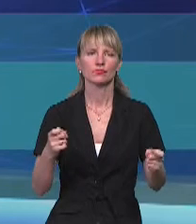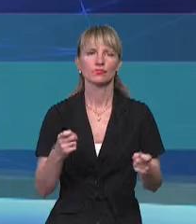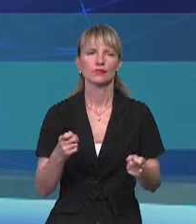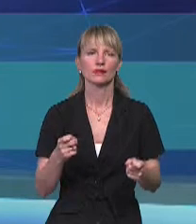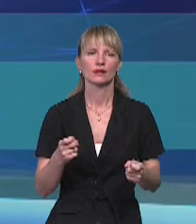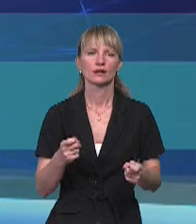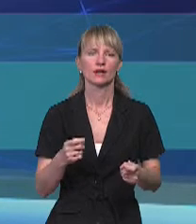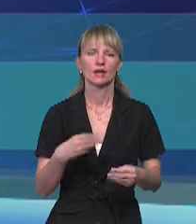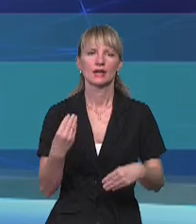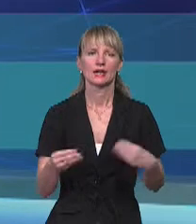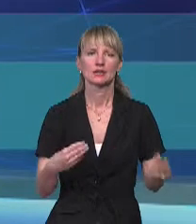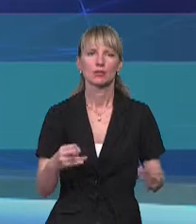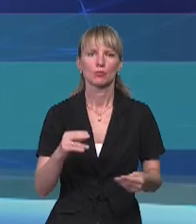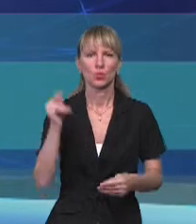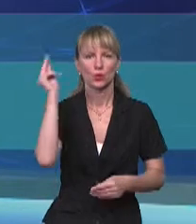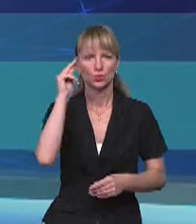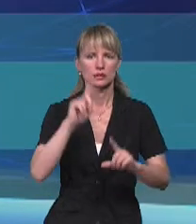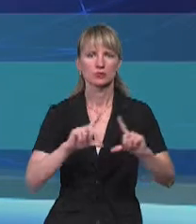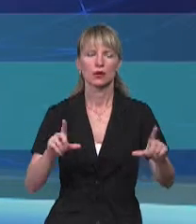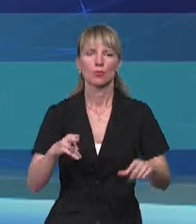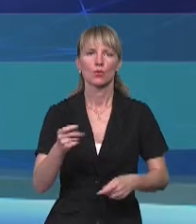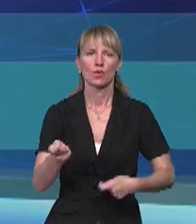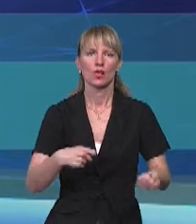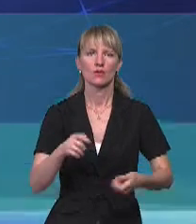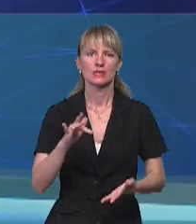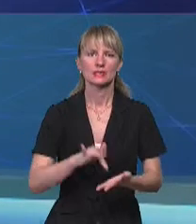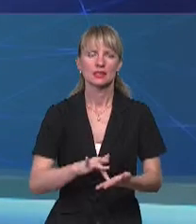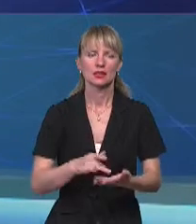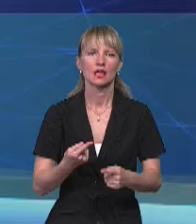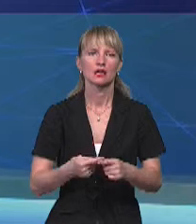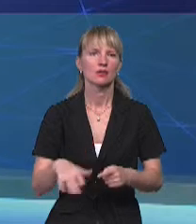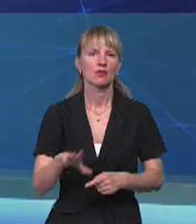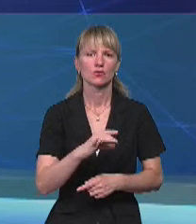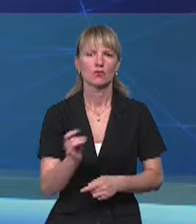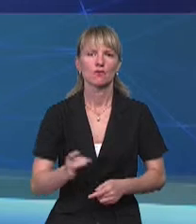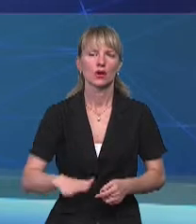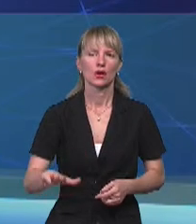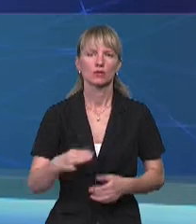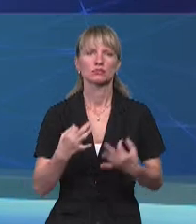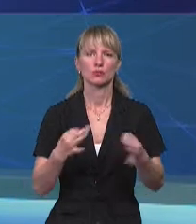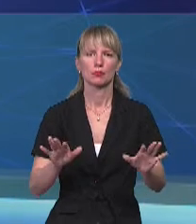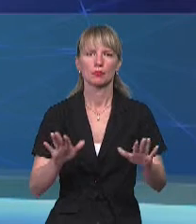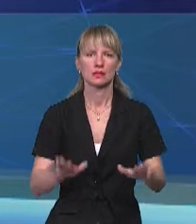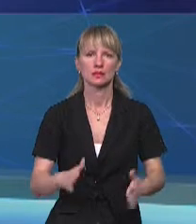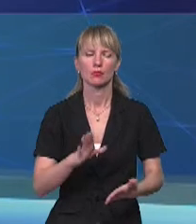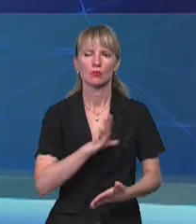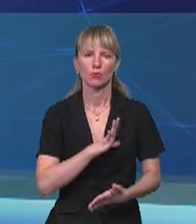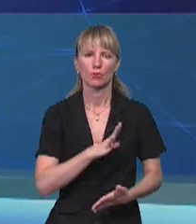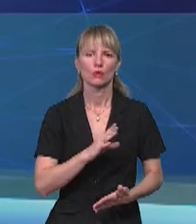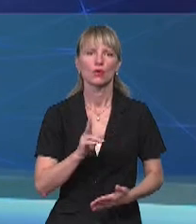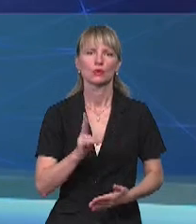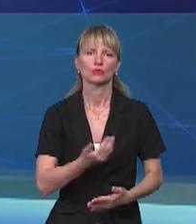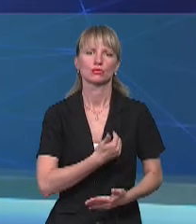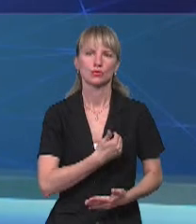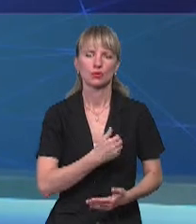слушання роздали по учебним заведенням, по торговим центрам. Тобто це все в районі, в доступних містах знаходилось. Тобто кожен